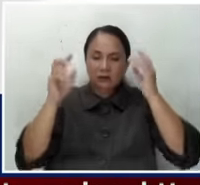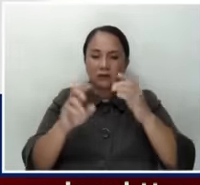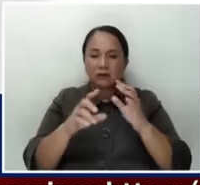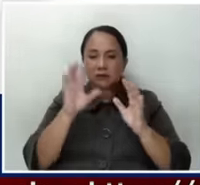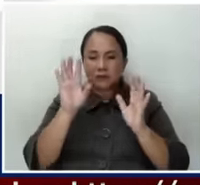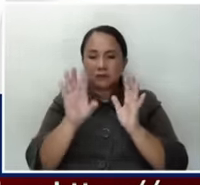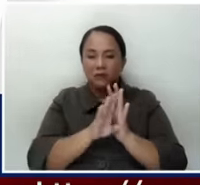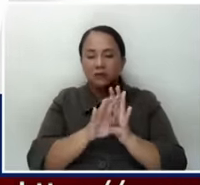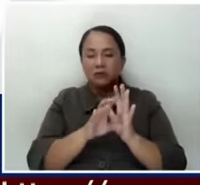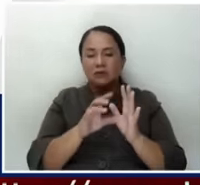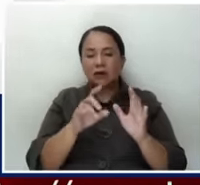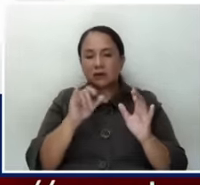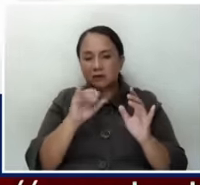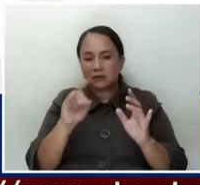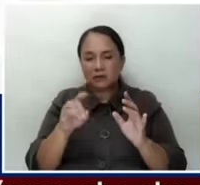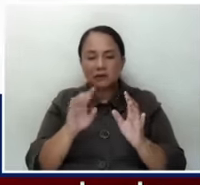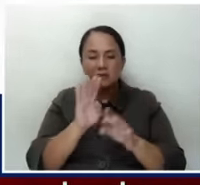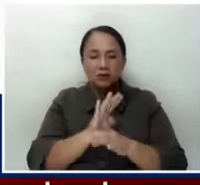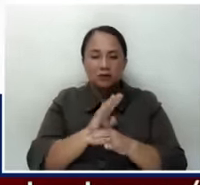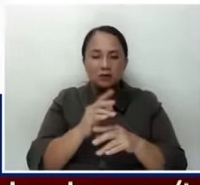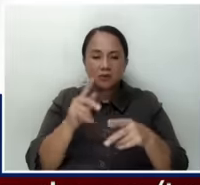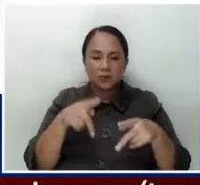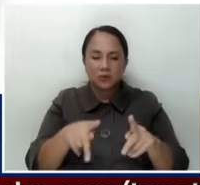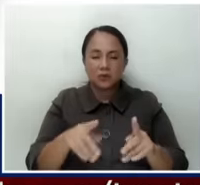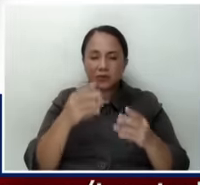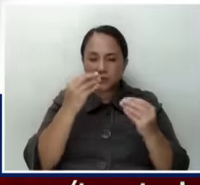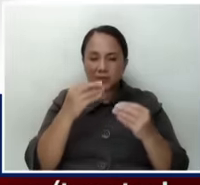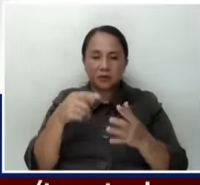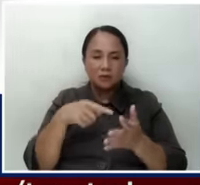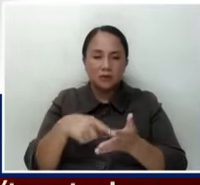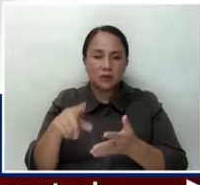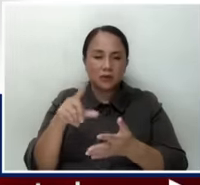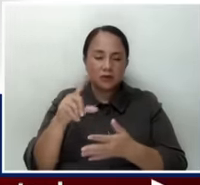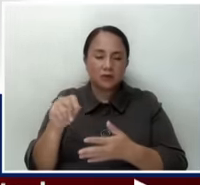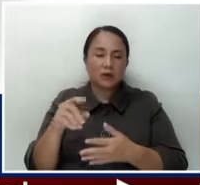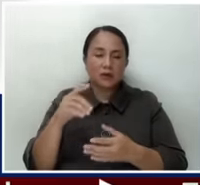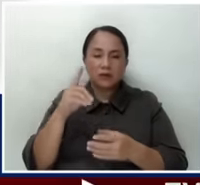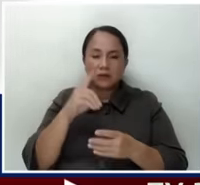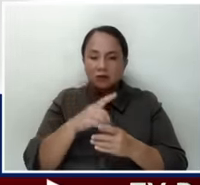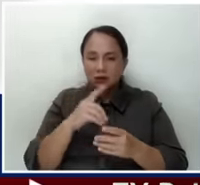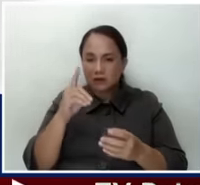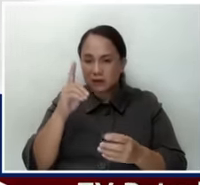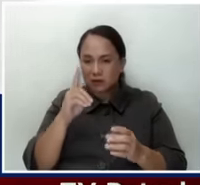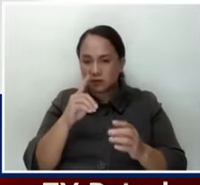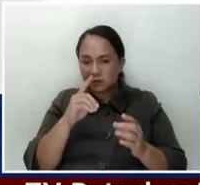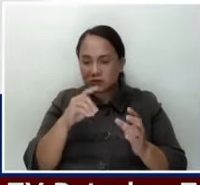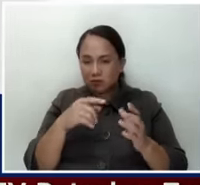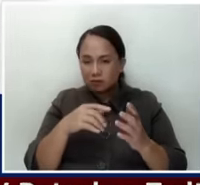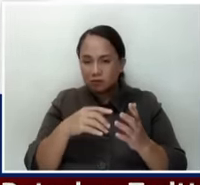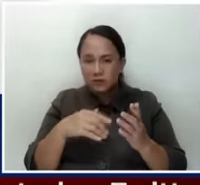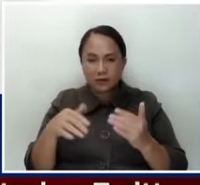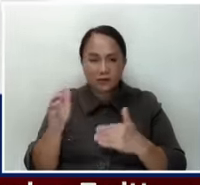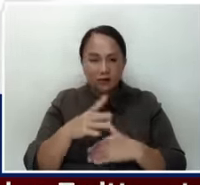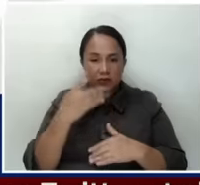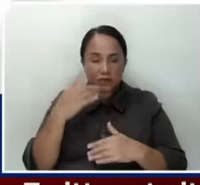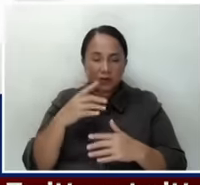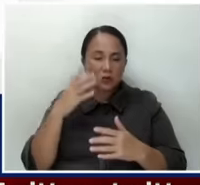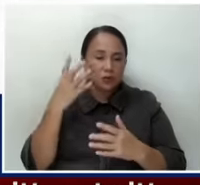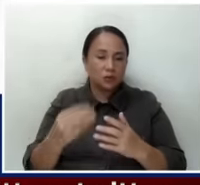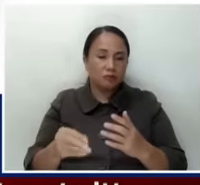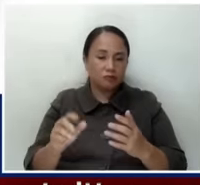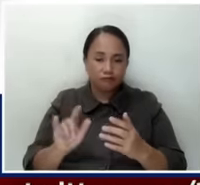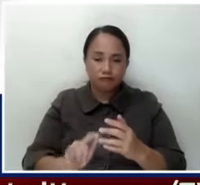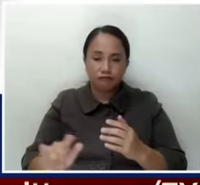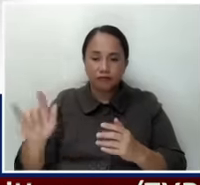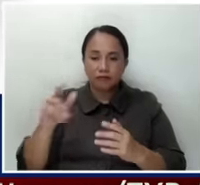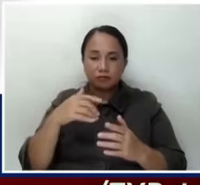business permit. Inabisuhan siyang magbayad agad ng down payment dahil paubusan na umano ang flights. Nagpadala siya